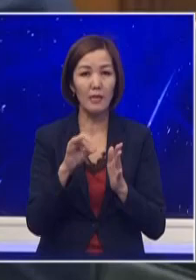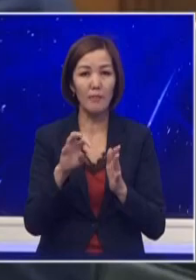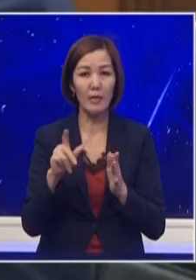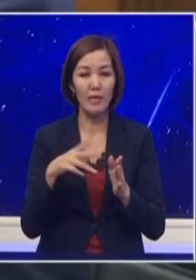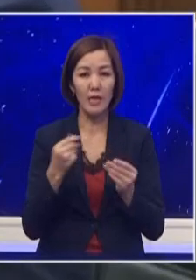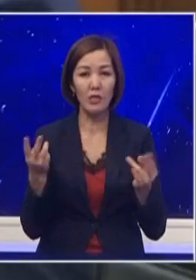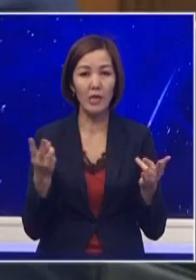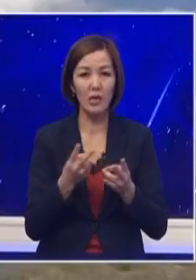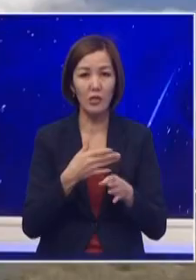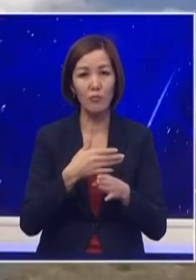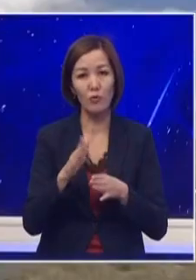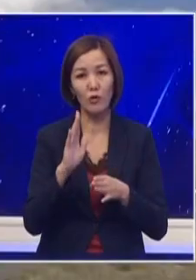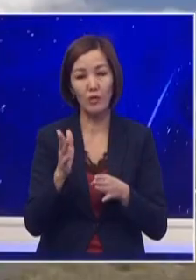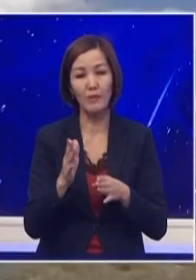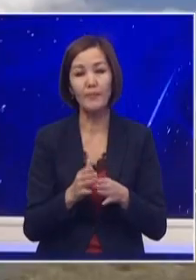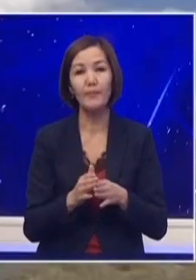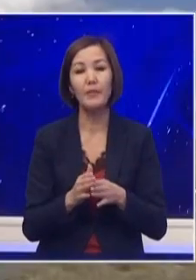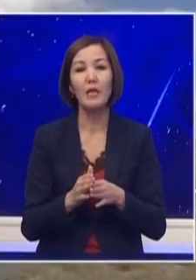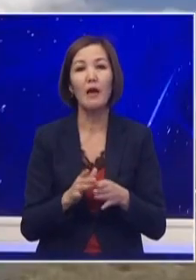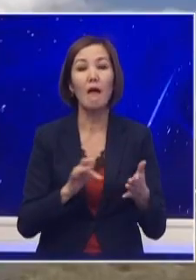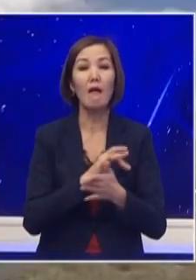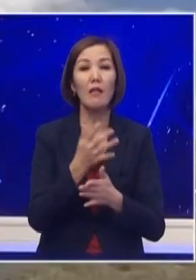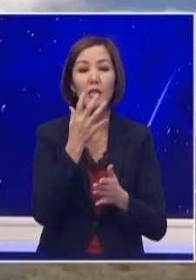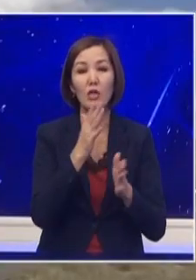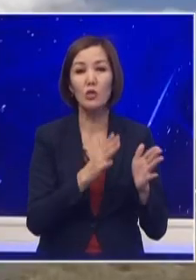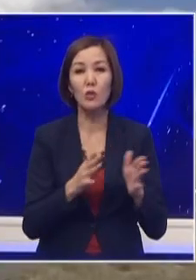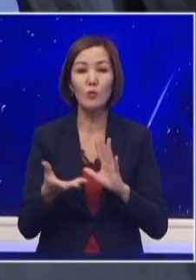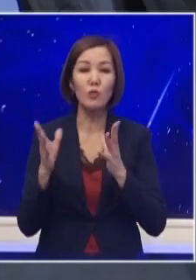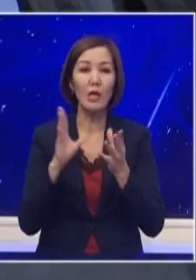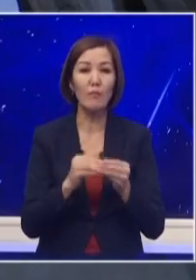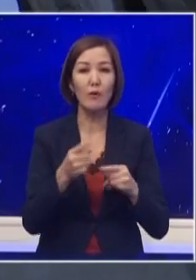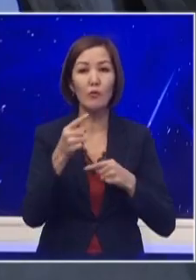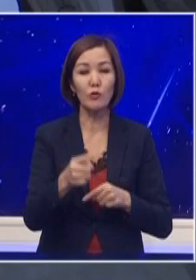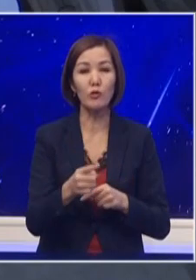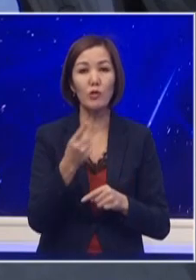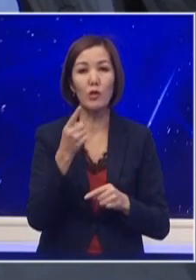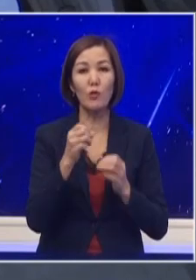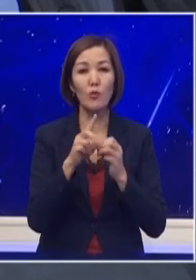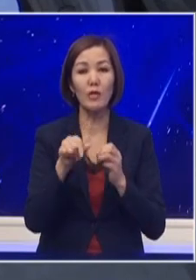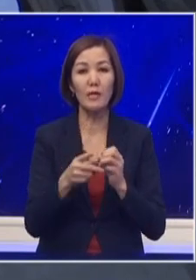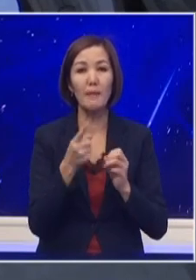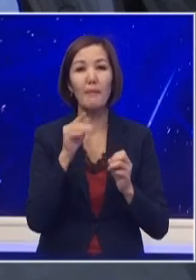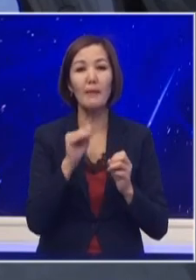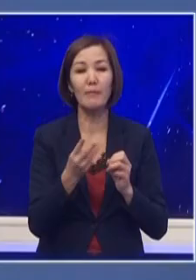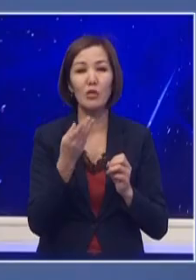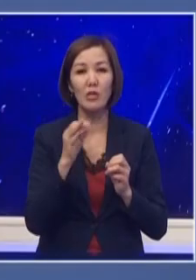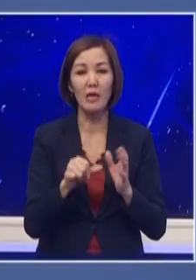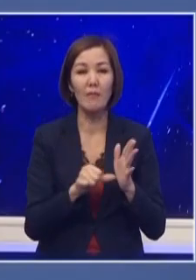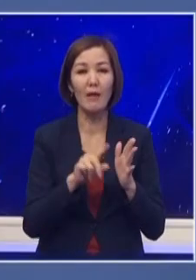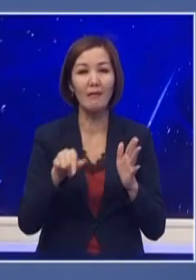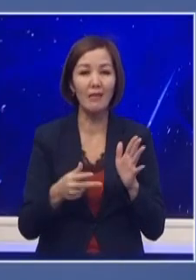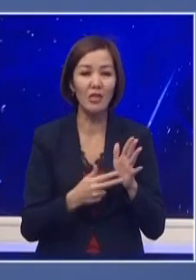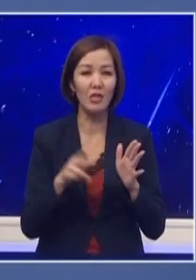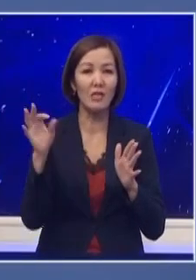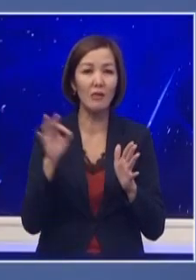көлемінде қаржыландыру қажет. Бүгінде қалалардағы жылу желілерінің жалпы ұзындығы 12-де 1000 шақырым, оның алдыда 7000-ға